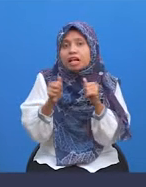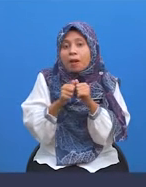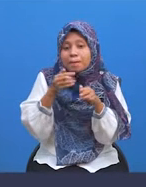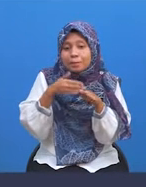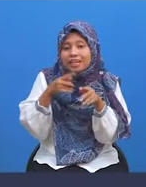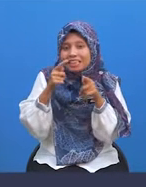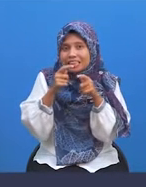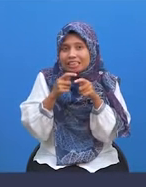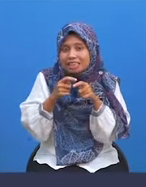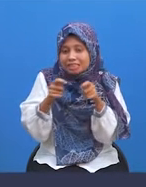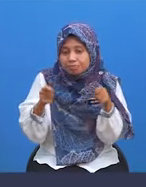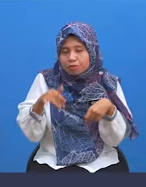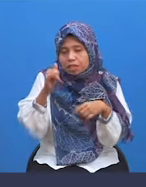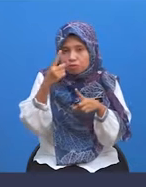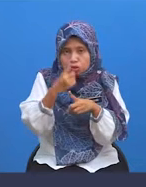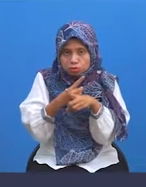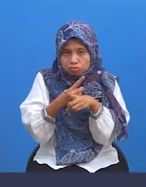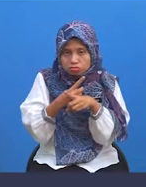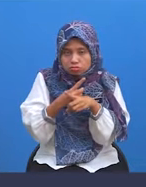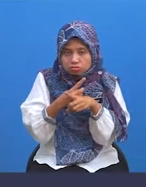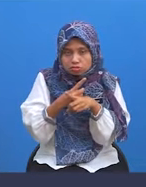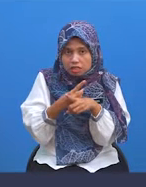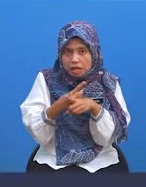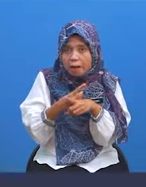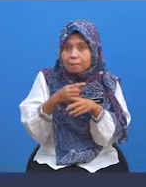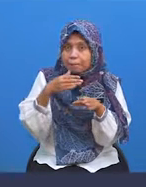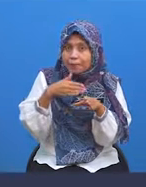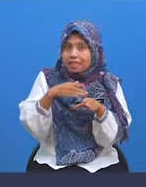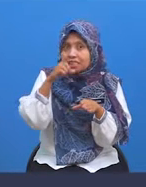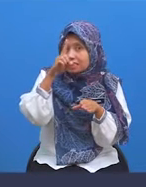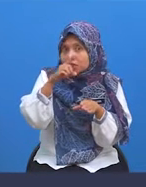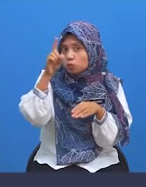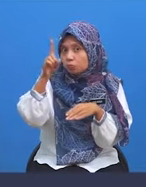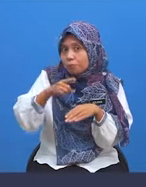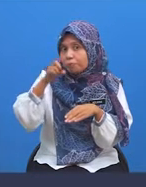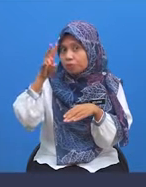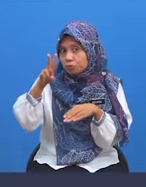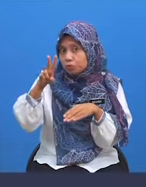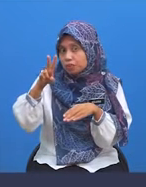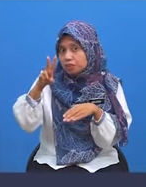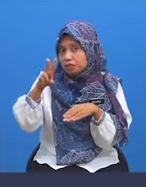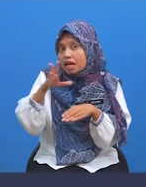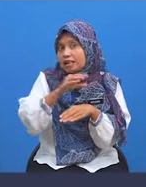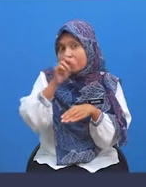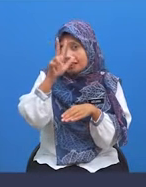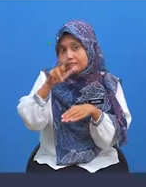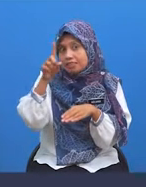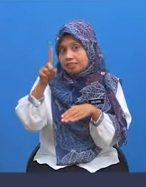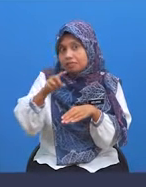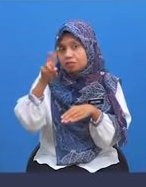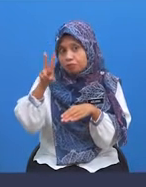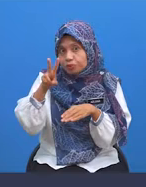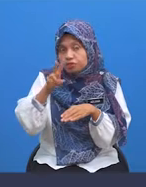pada tempat yang betul, iaitu pada 1/2π dan